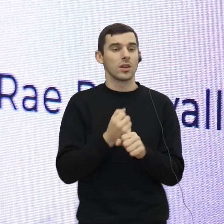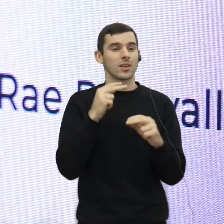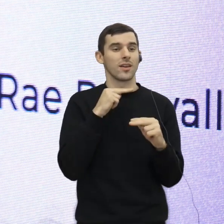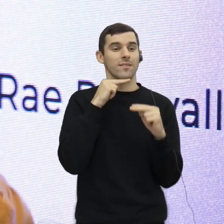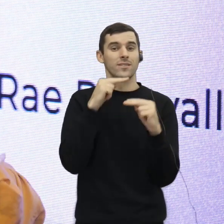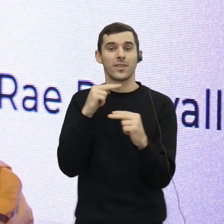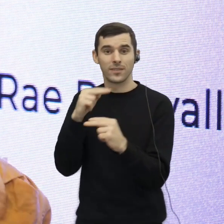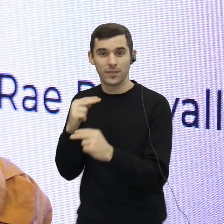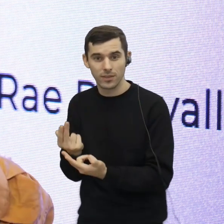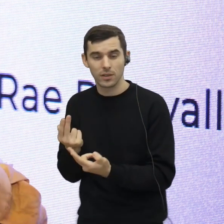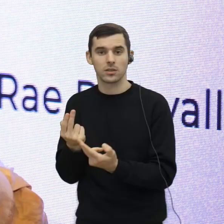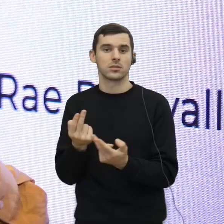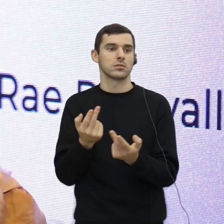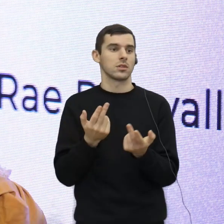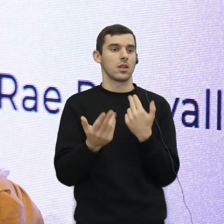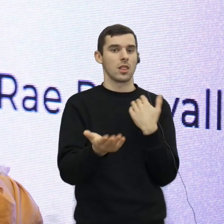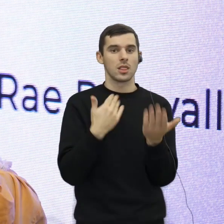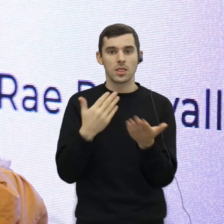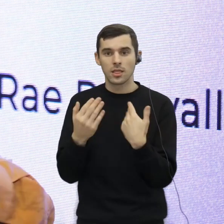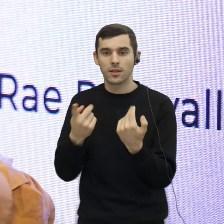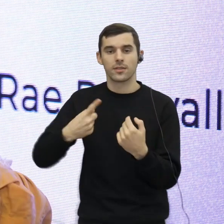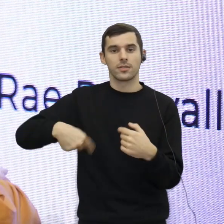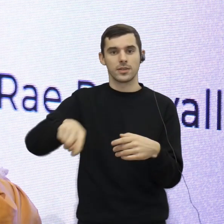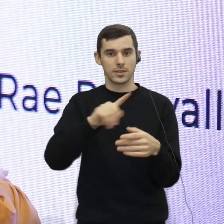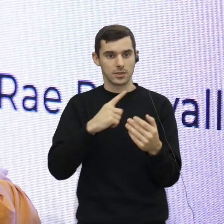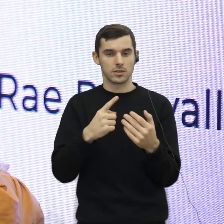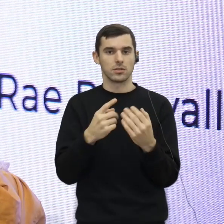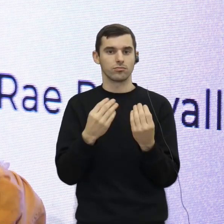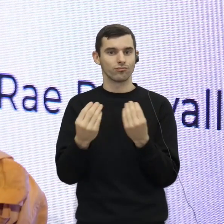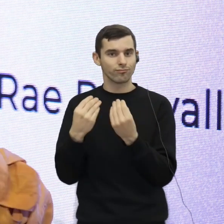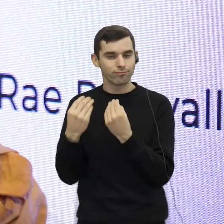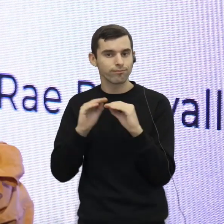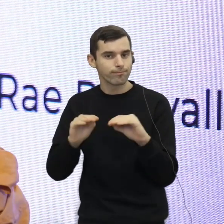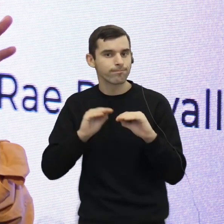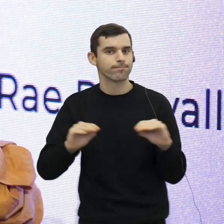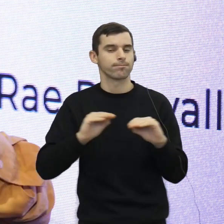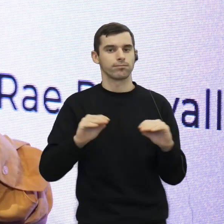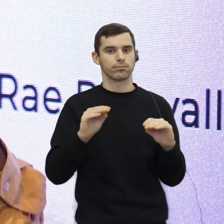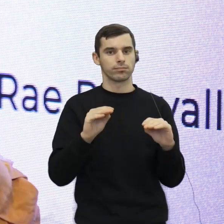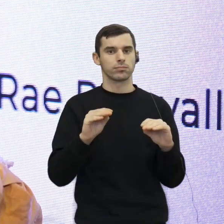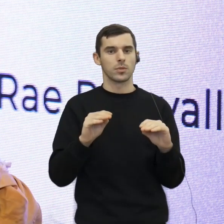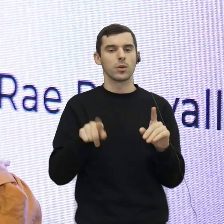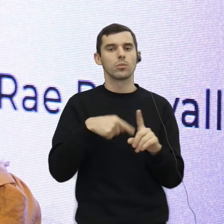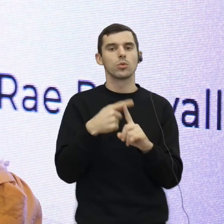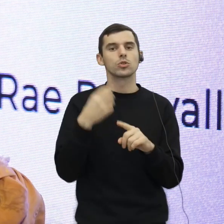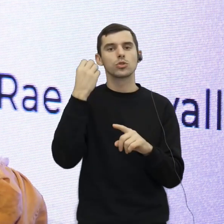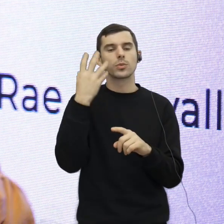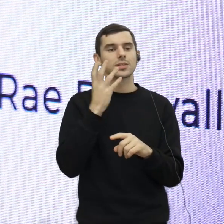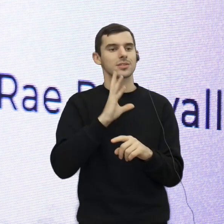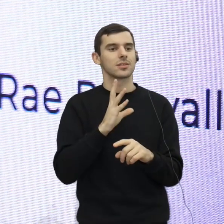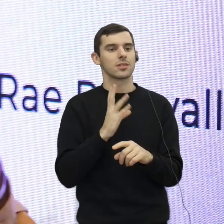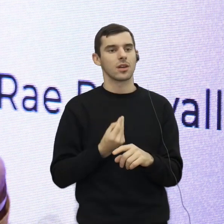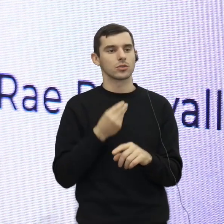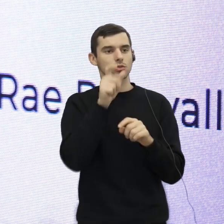per kažkokį bendravimą ir švietimąsi kartu, o ne tik tai kalbėti, nežinau, turėti nuostabų galbūt supratimą, kas yra trans žmogus,